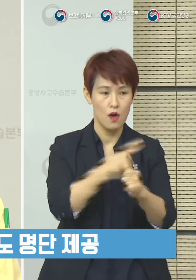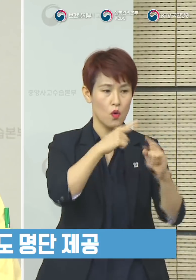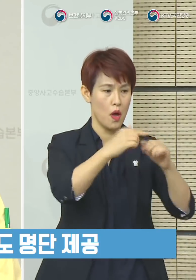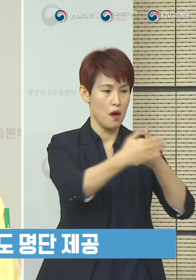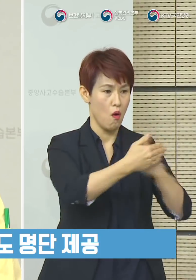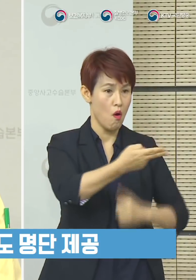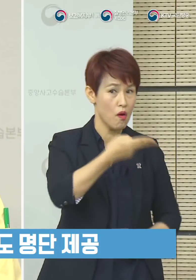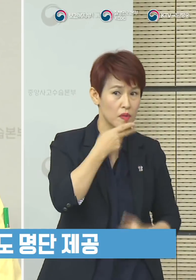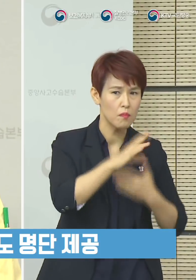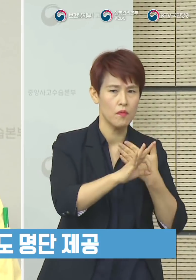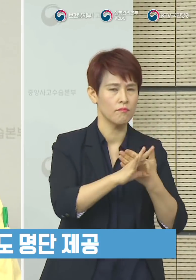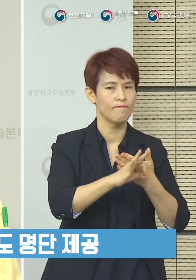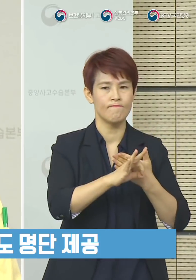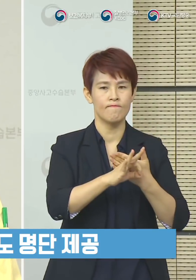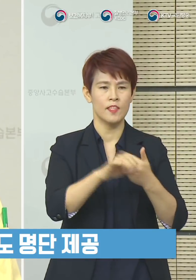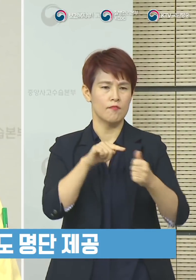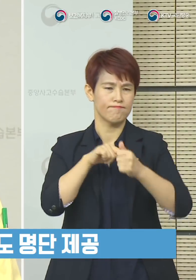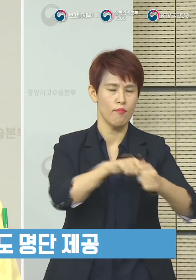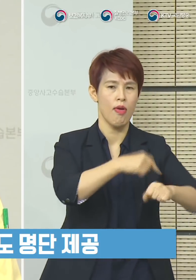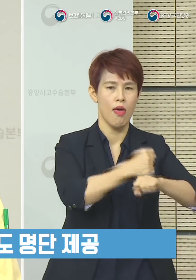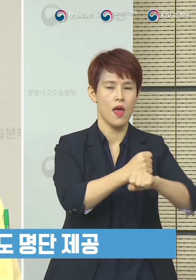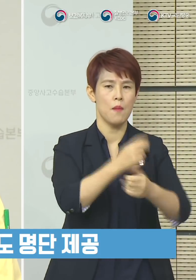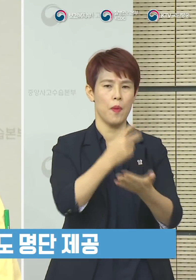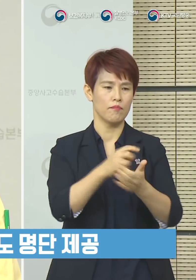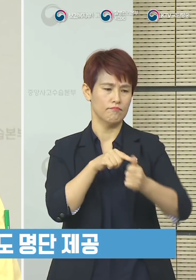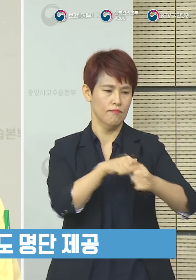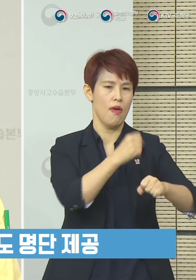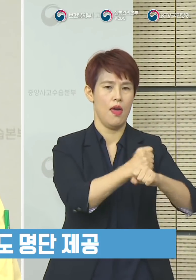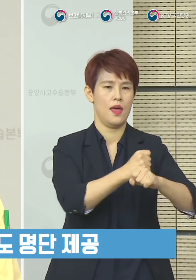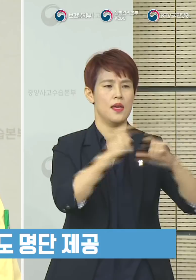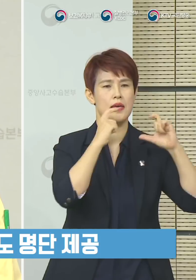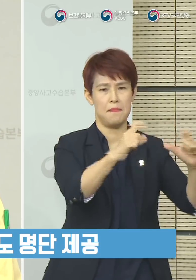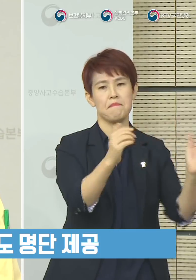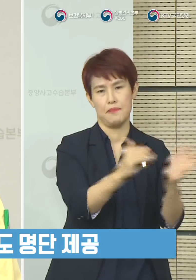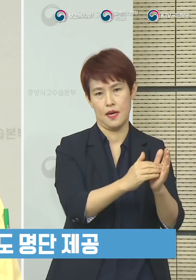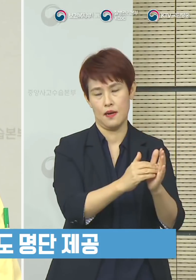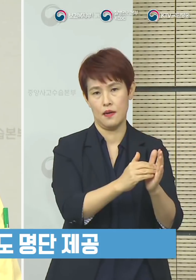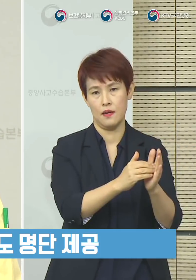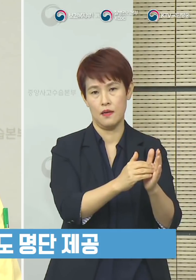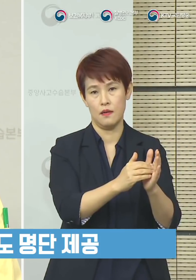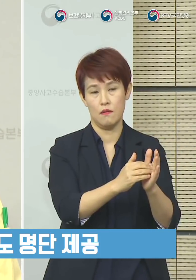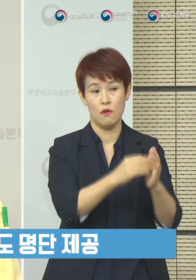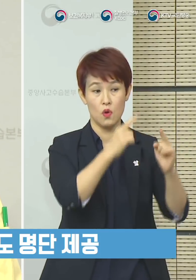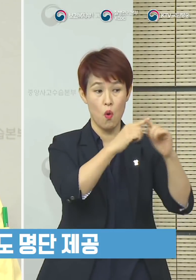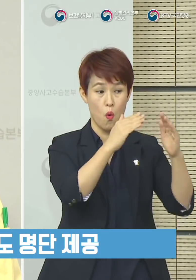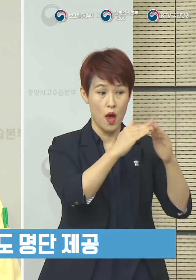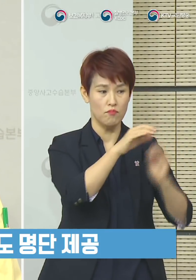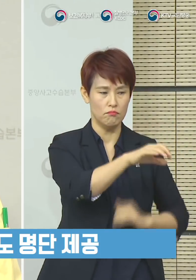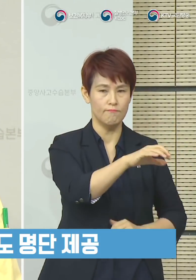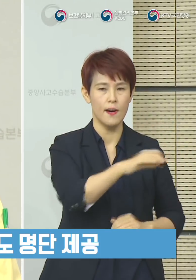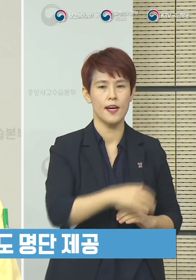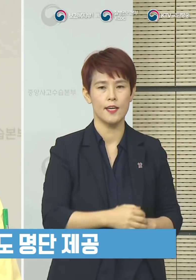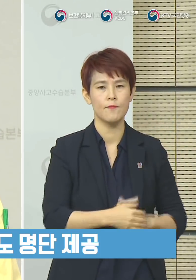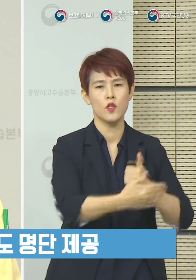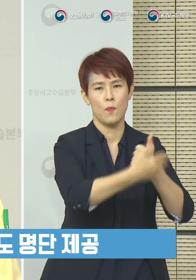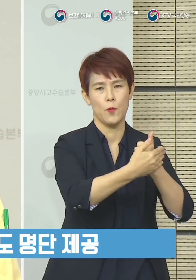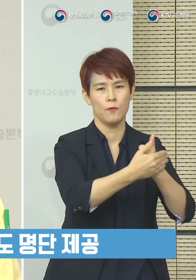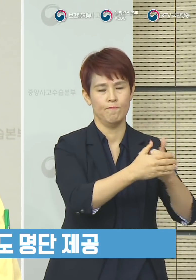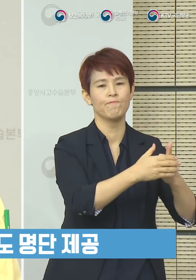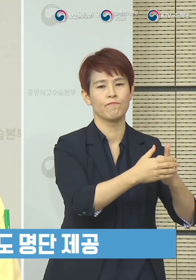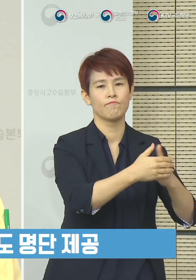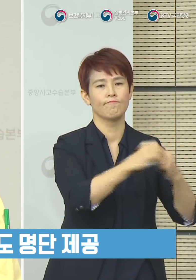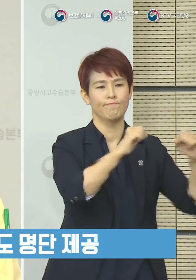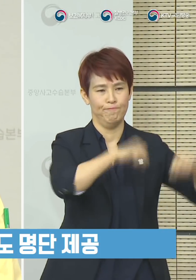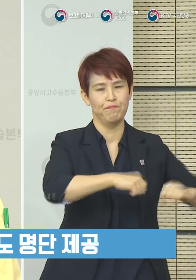경우 법적 수단을 강구할 수밖에 없다는 의지를 강조하였고, 교회 측의 전향적 협조를